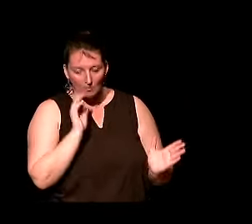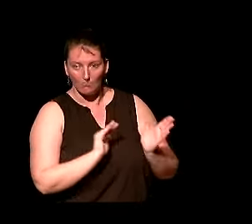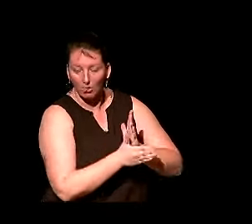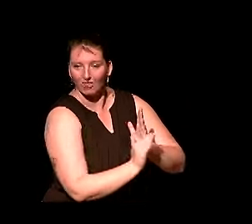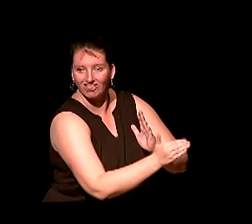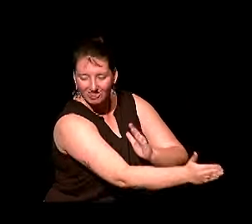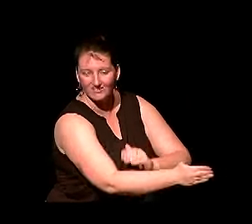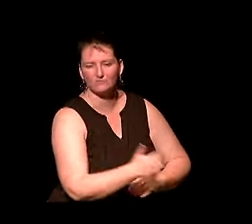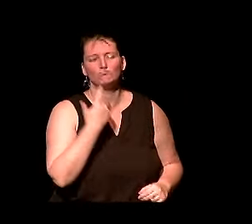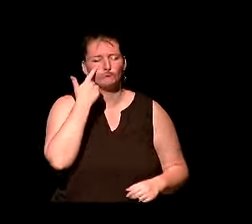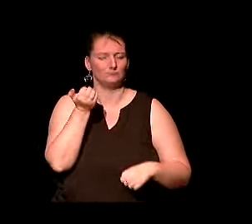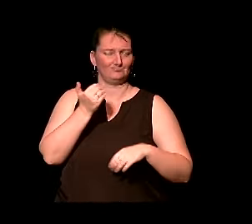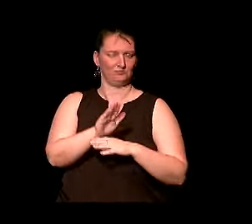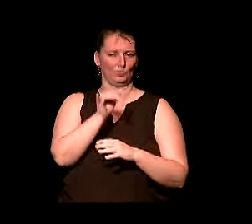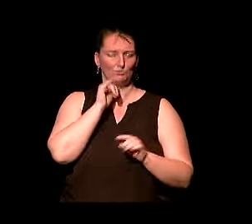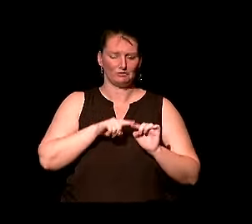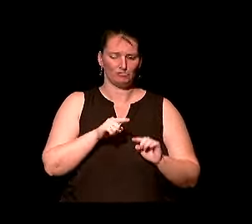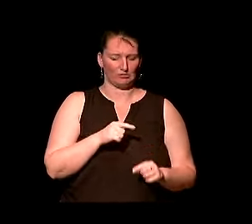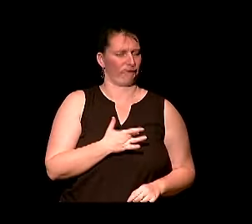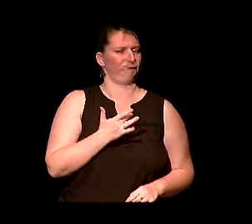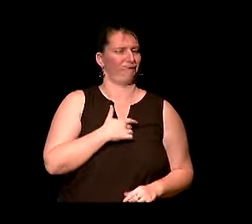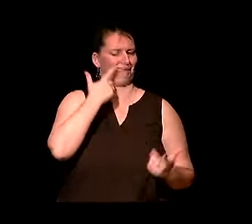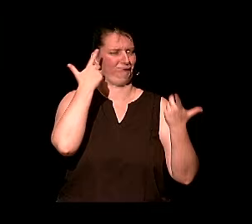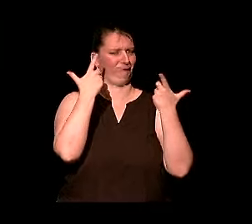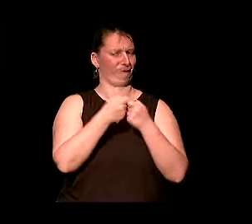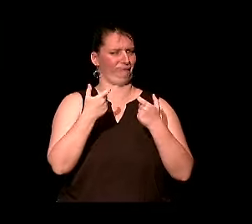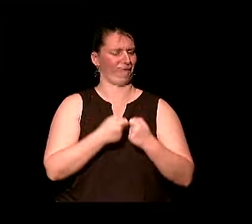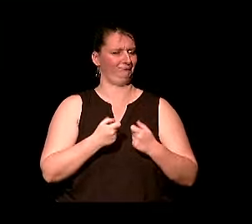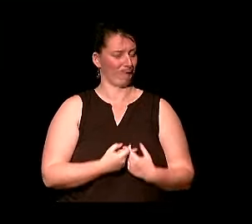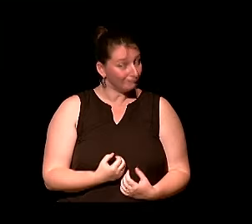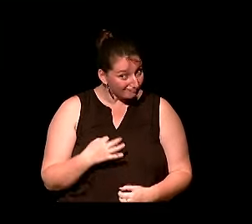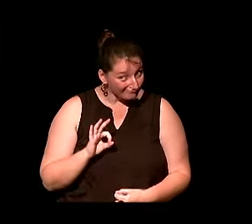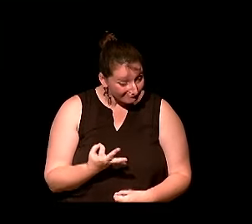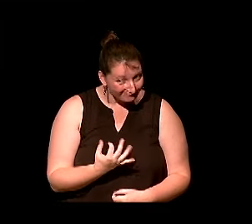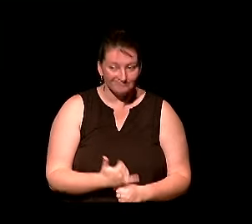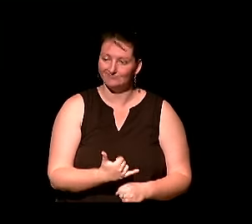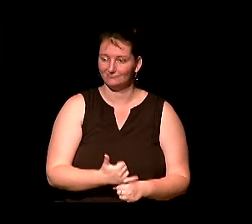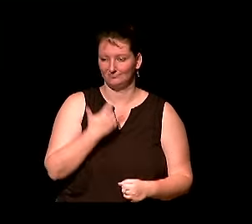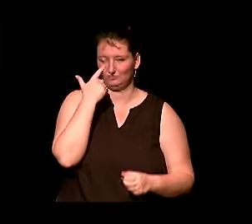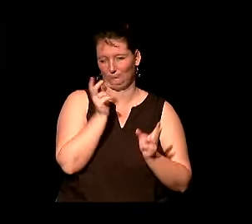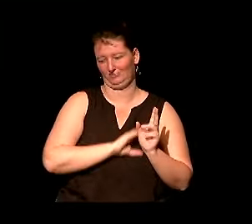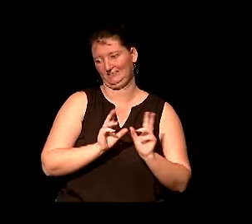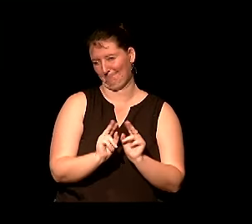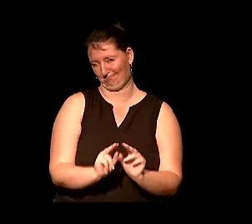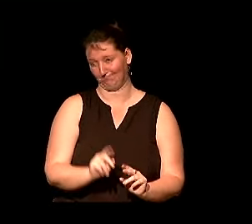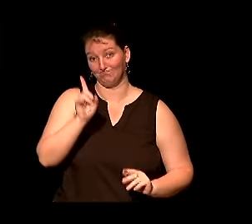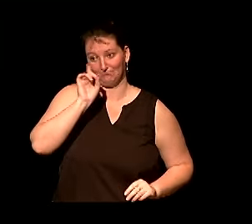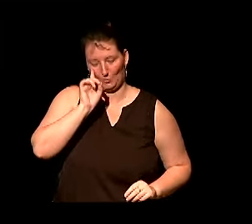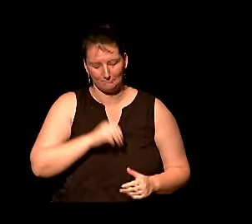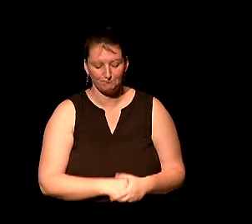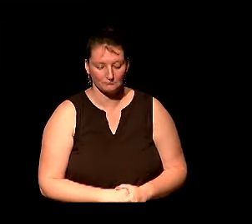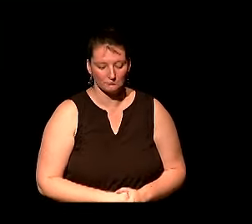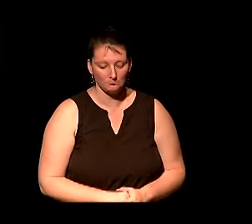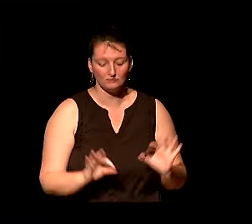quelques coïncidences comme ça, et puis j'essaierai de leur donner quelques explications finalement. Je le